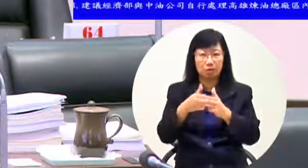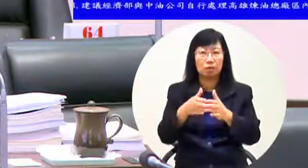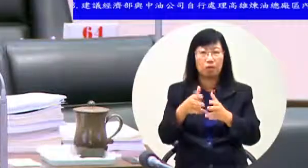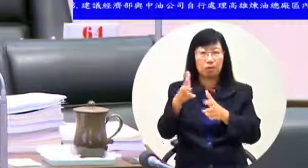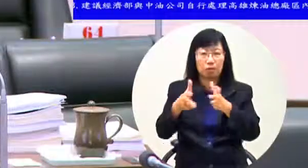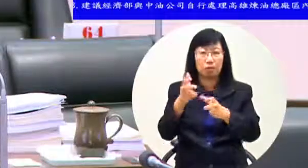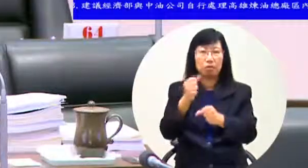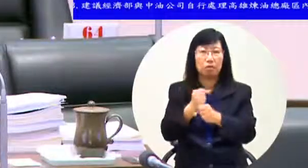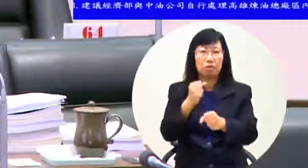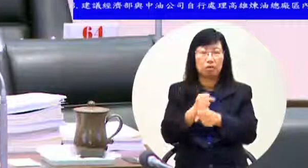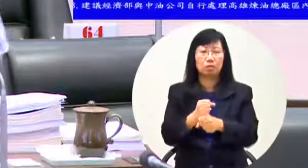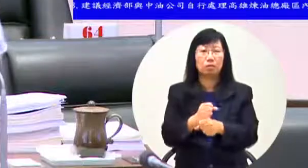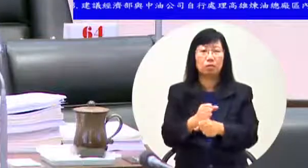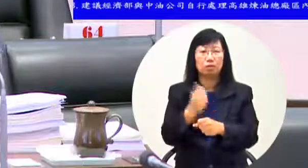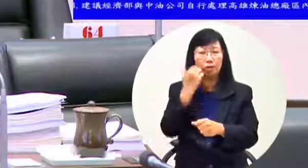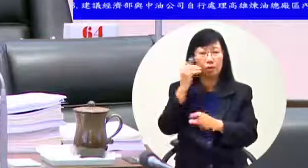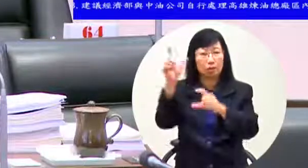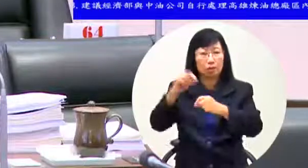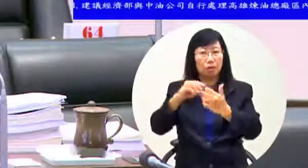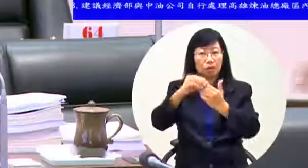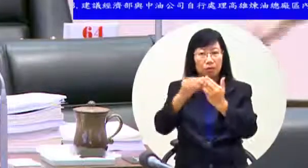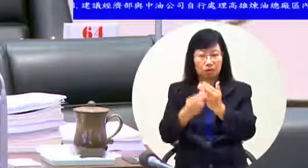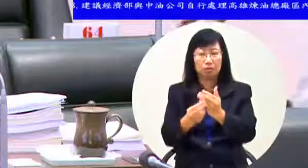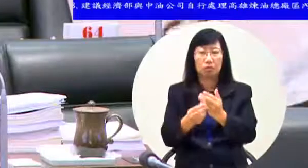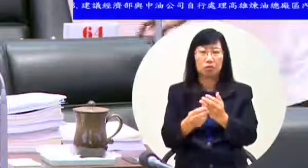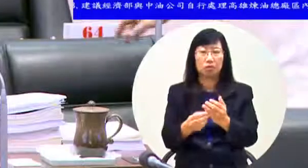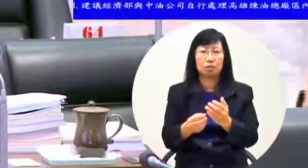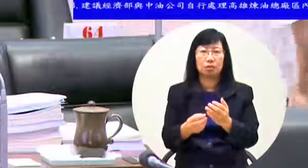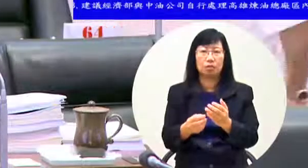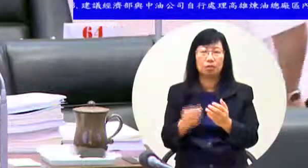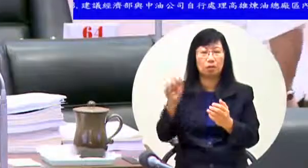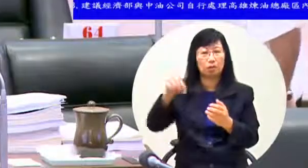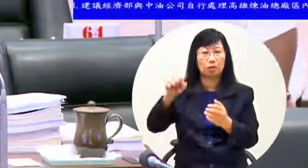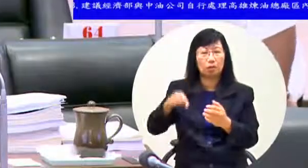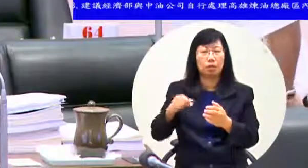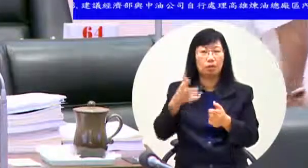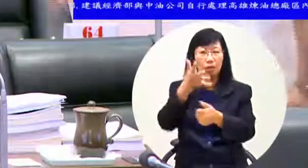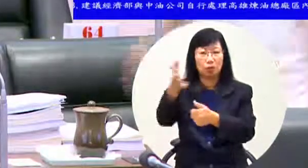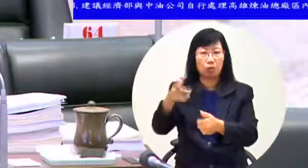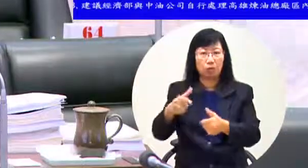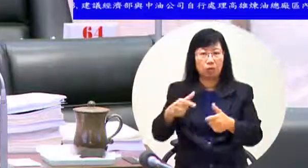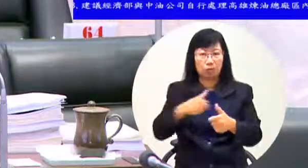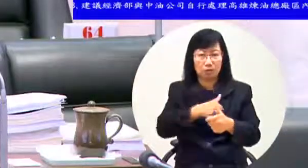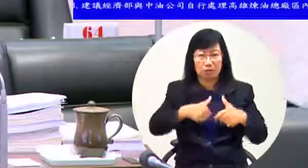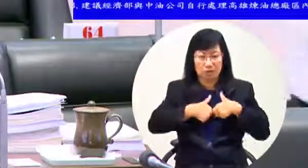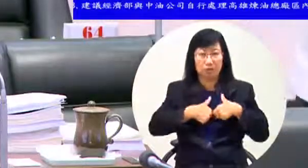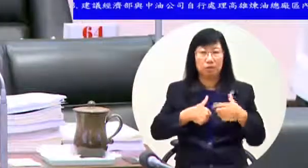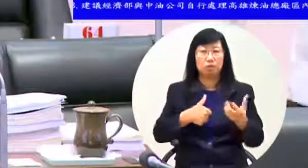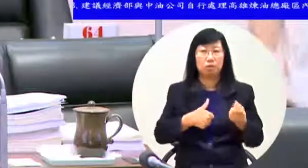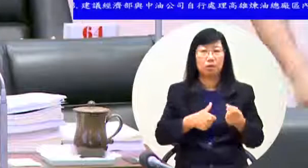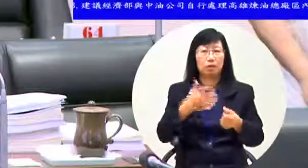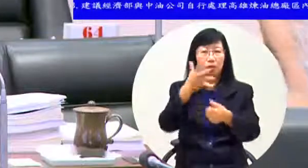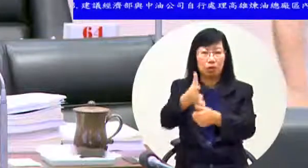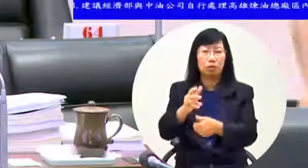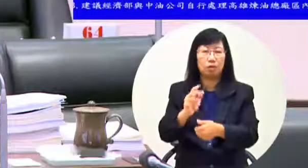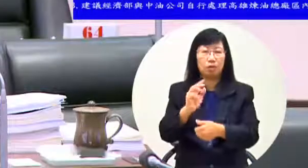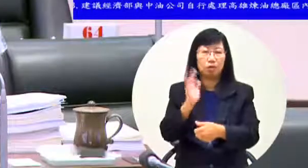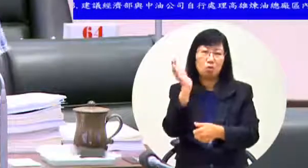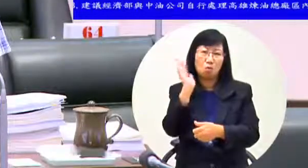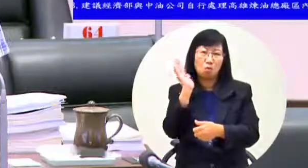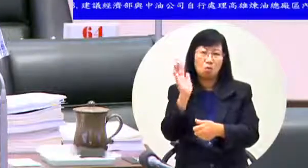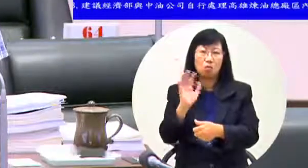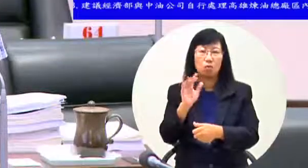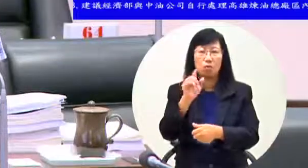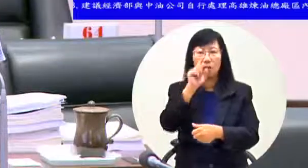以，但是那些是很没有天良的，水污染已经很麻烦了，再来一个土壤污染